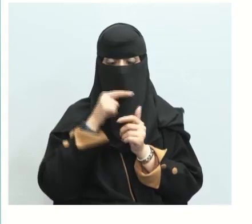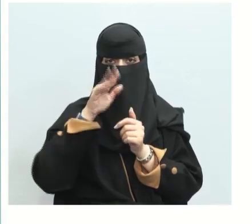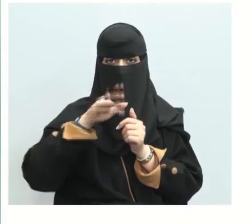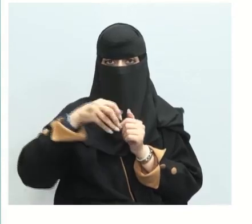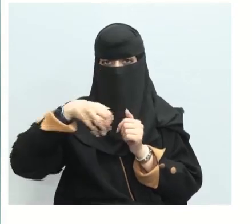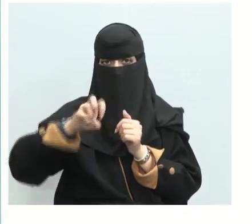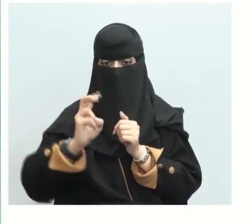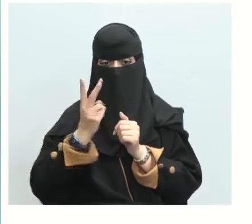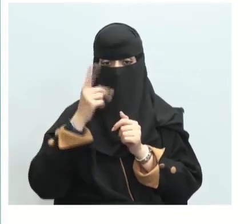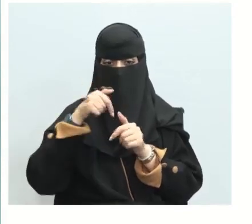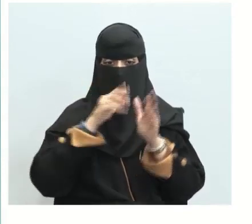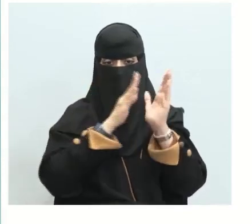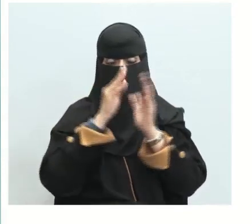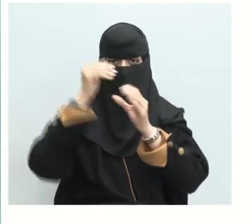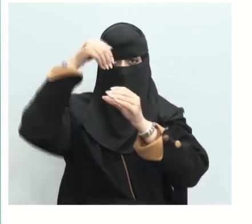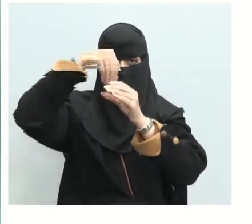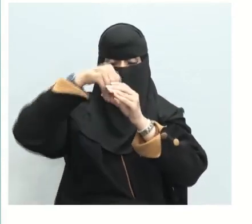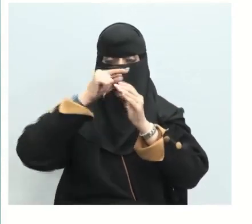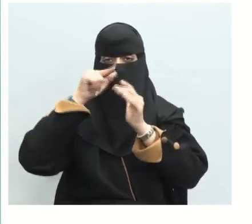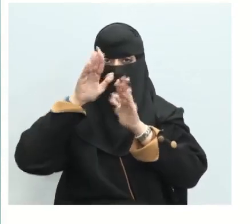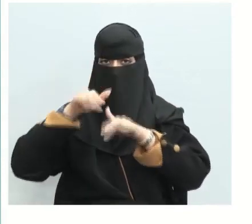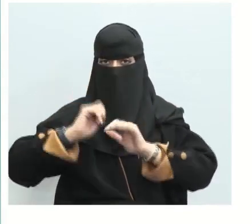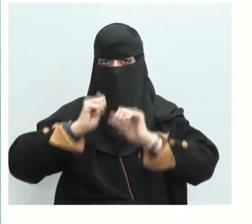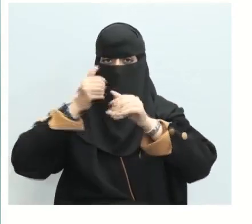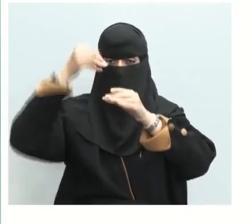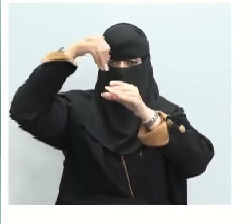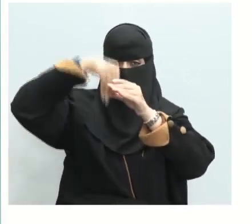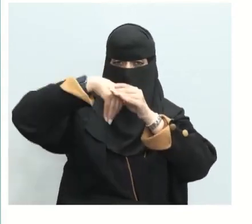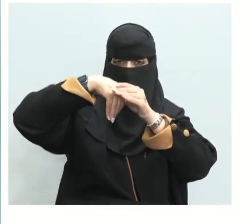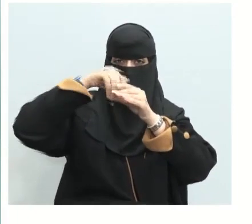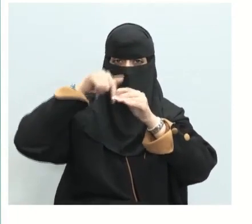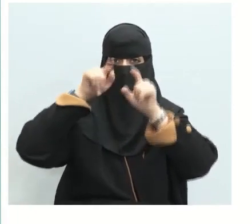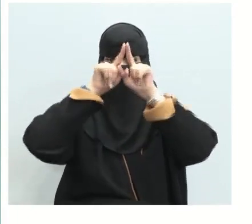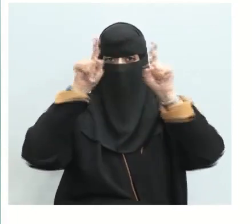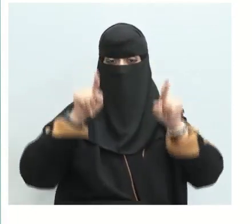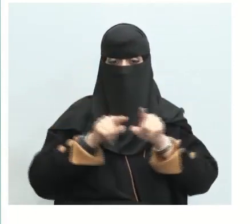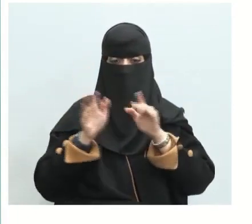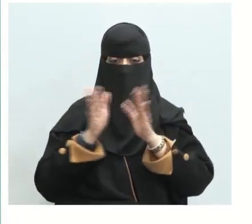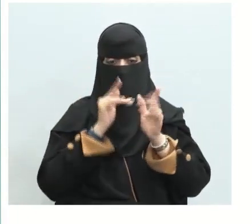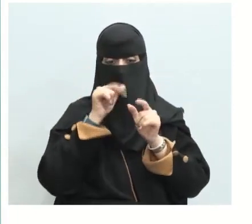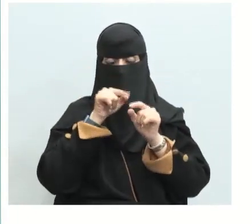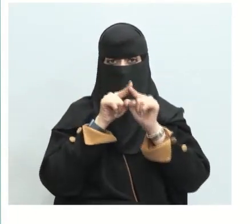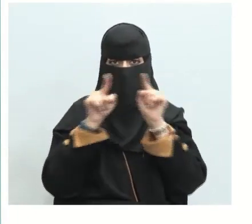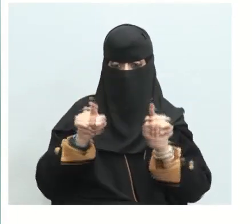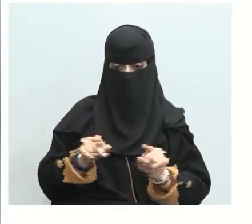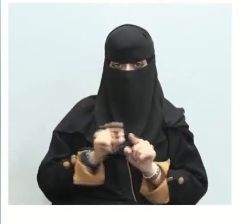النوع الآخر، الملف الداخلي، يكون بداخل صفحة الـ HTML.